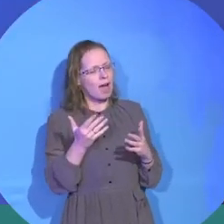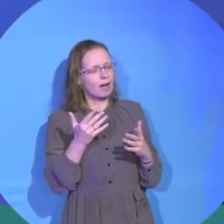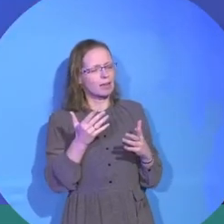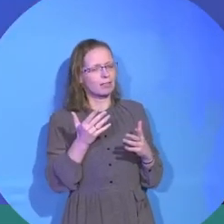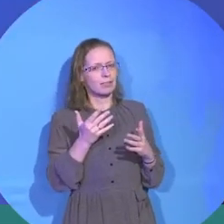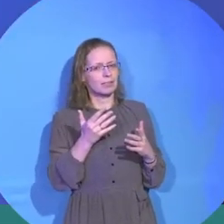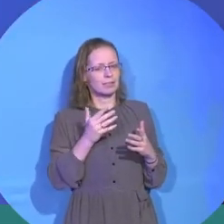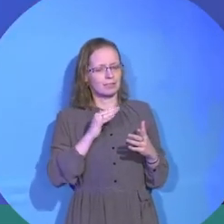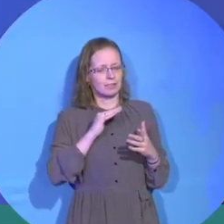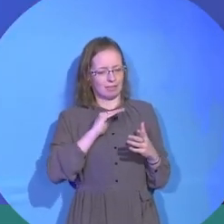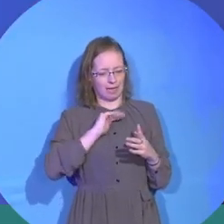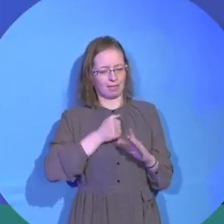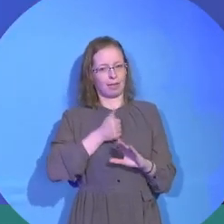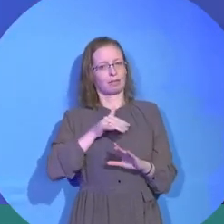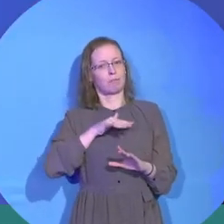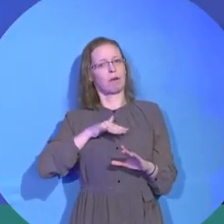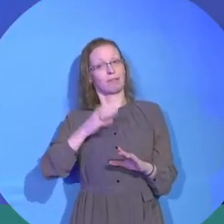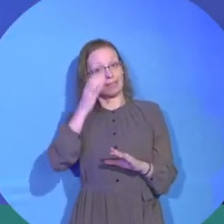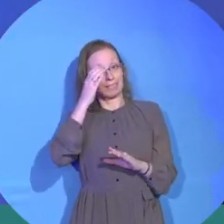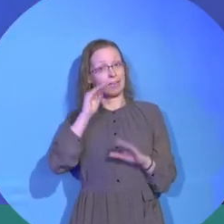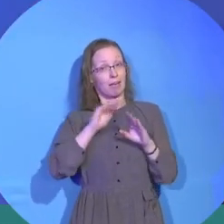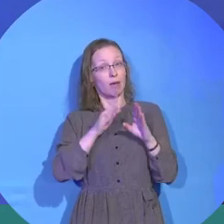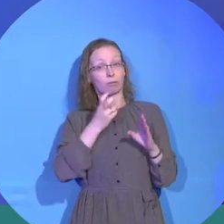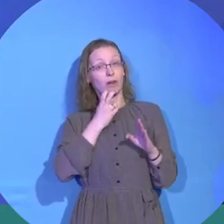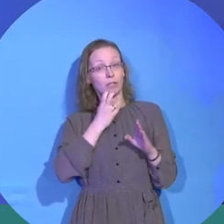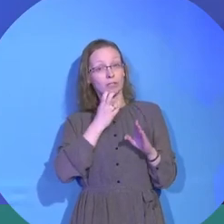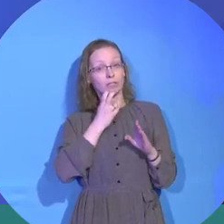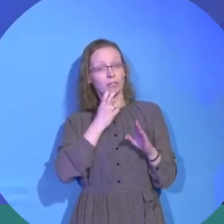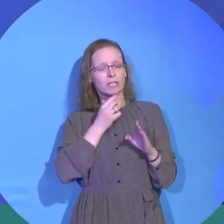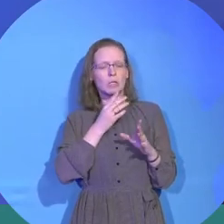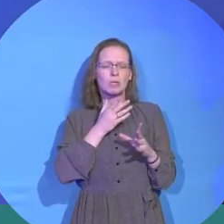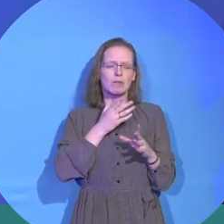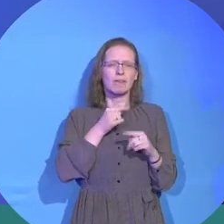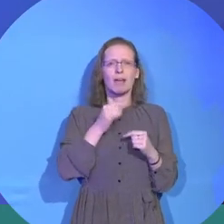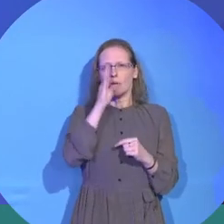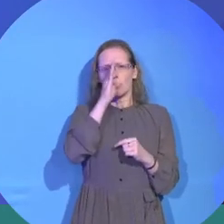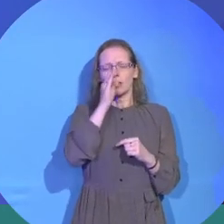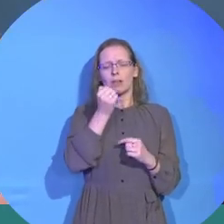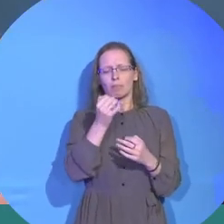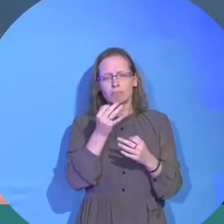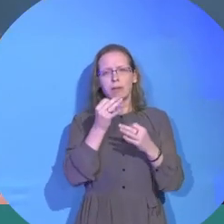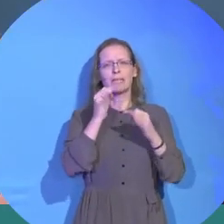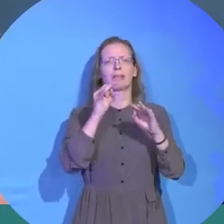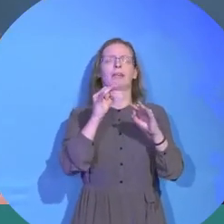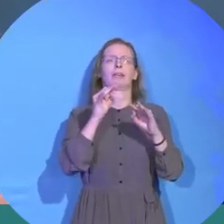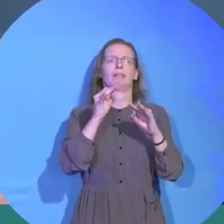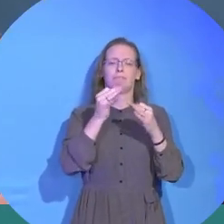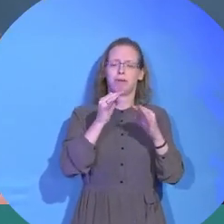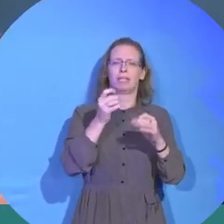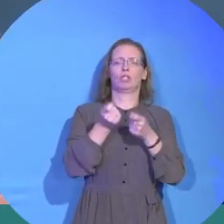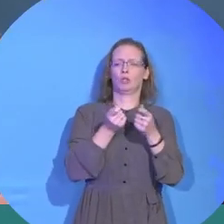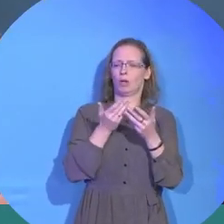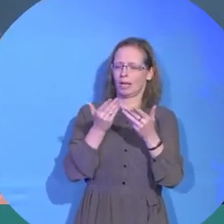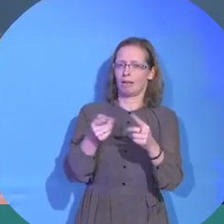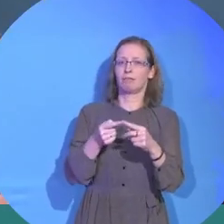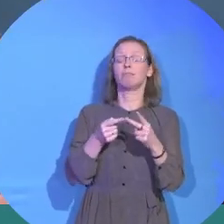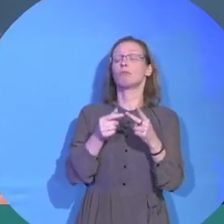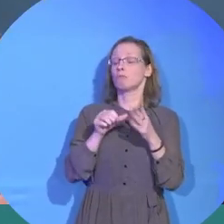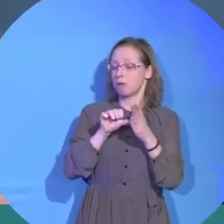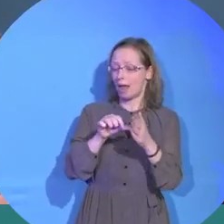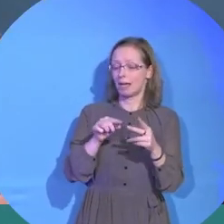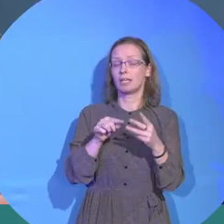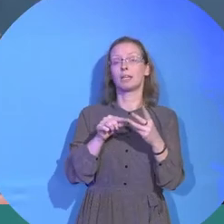christelijke huisartsen, die zeggen, wij vermoeden dat wij het beter kunnen. Mm-hmm. Goede zorg geven, goede begeleiding, goede